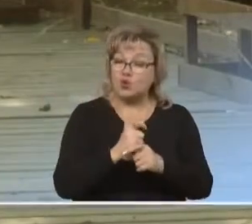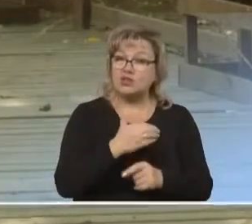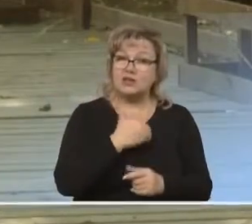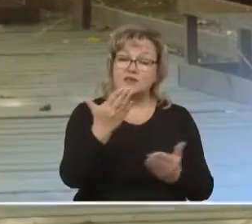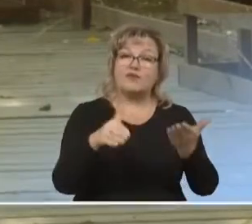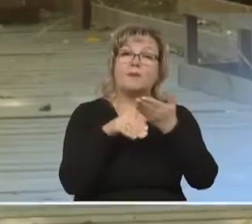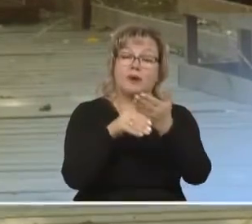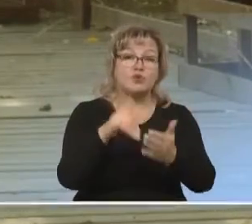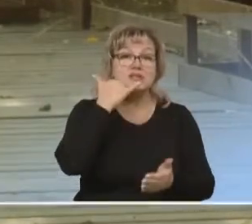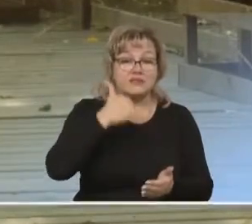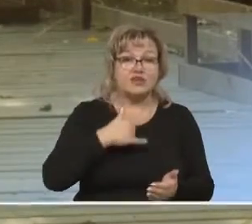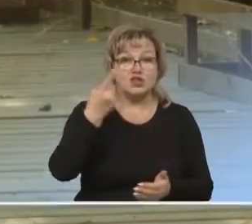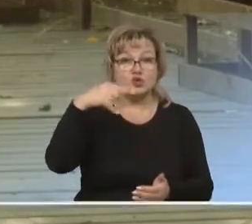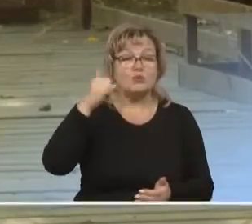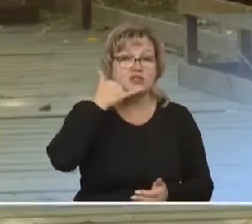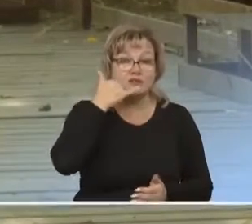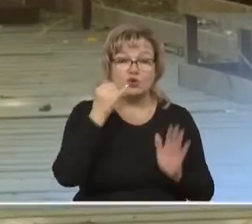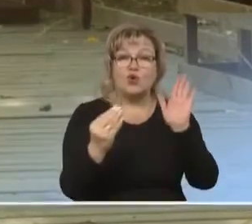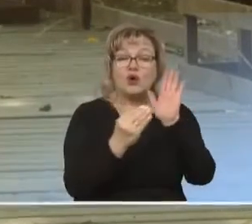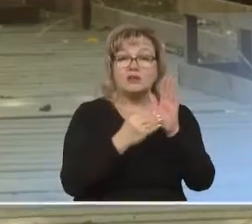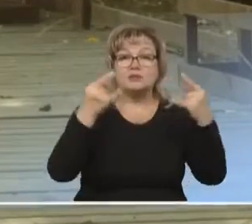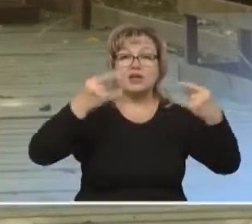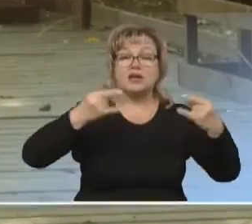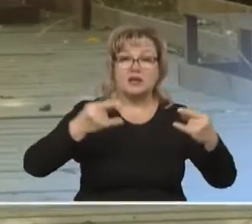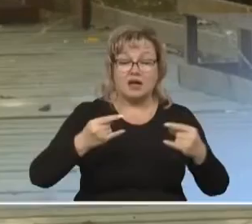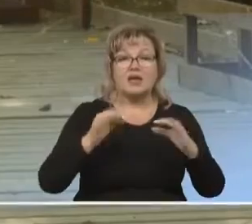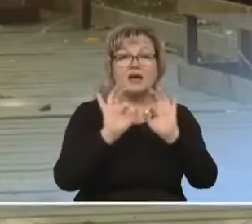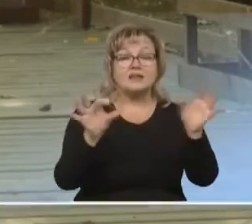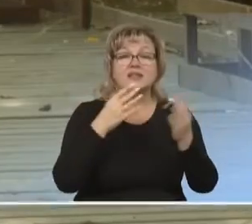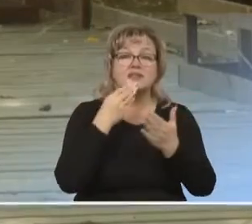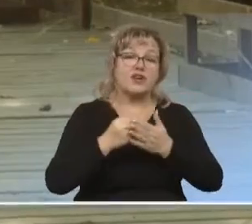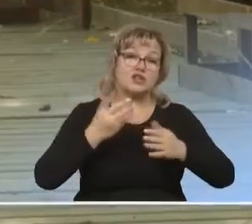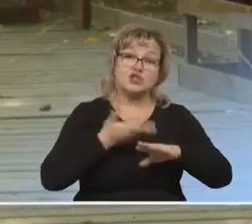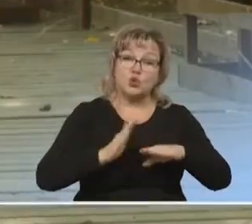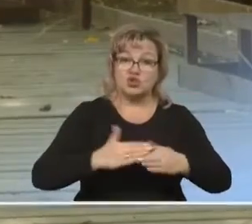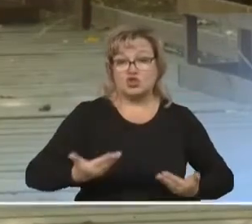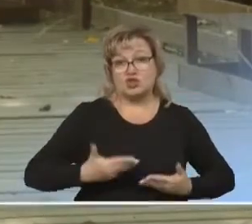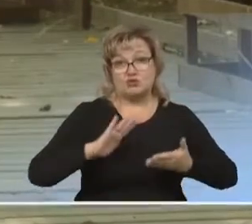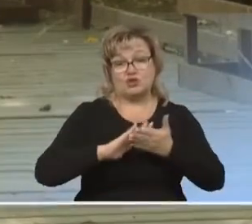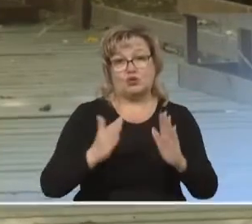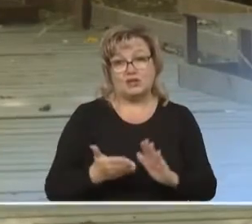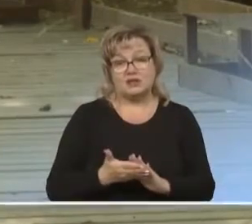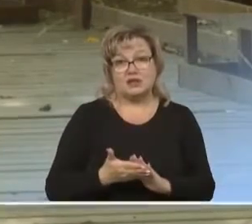вам помочь. Звоните по номеру телефона, указанному на экране, рассказывайте о своих сложных жизненных